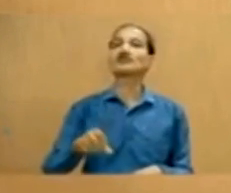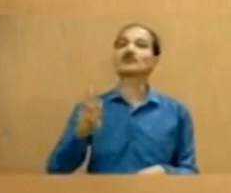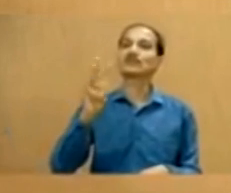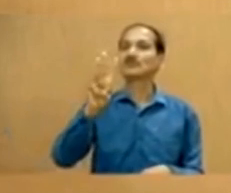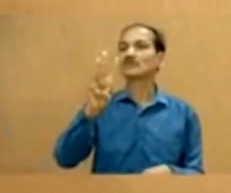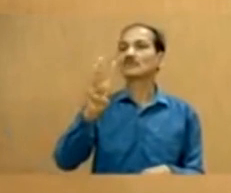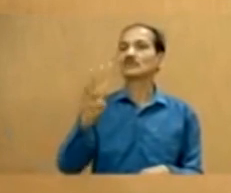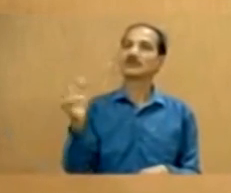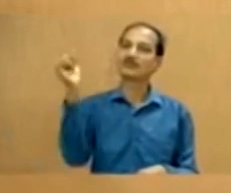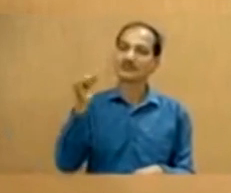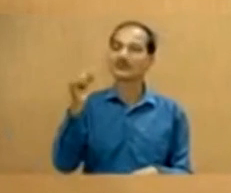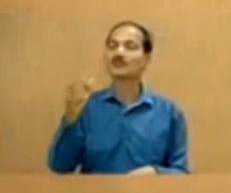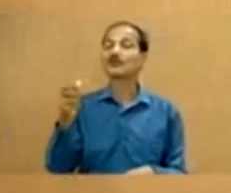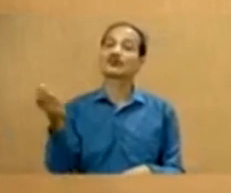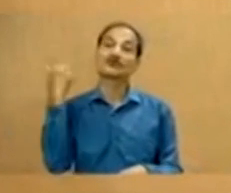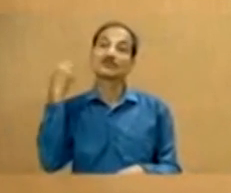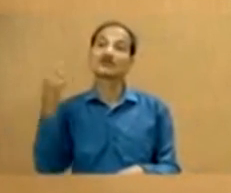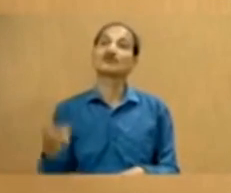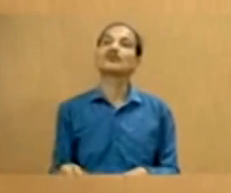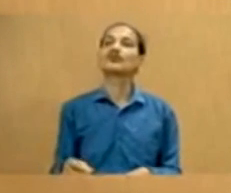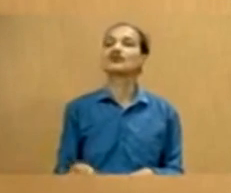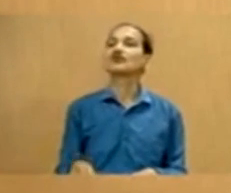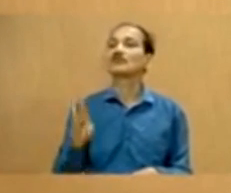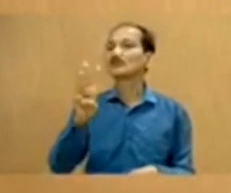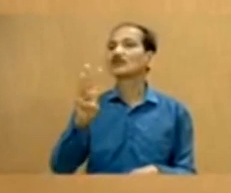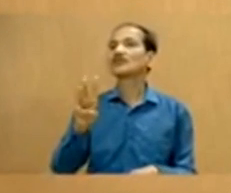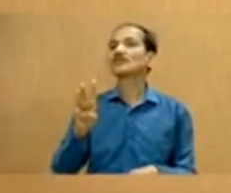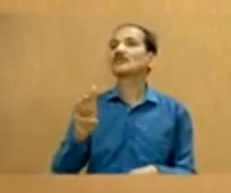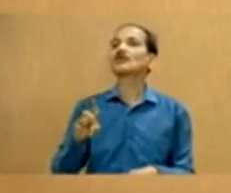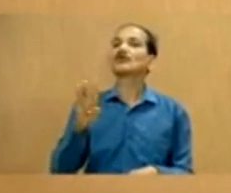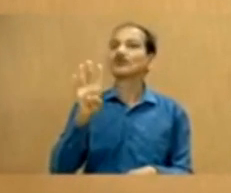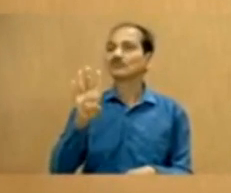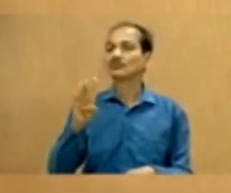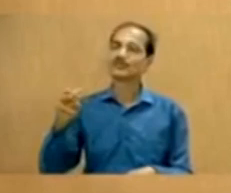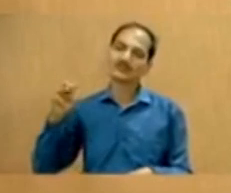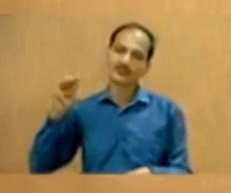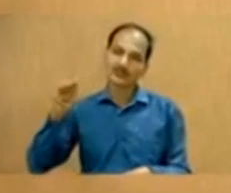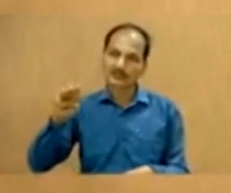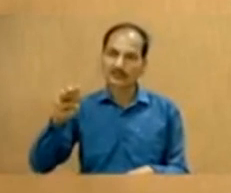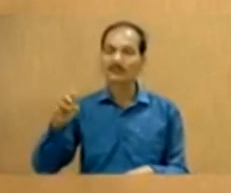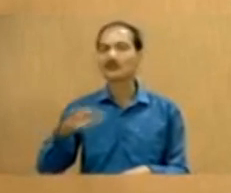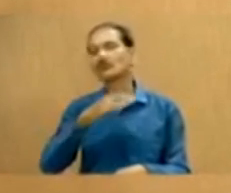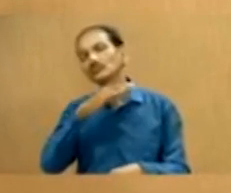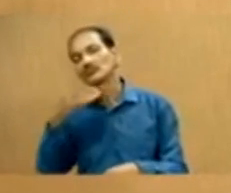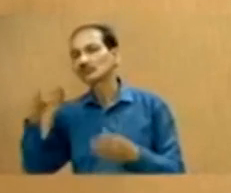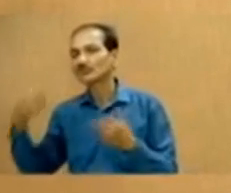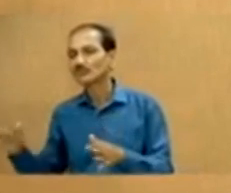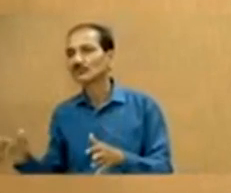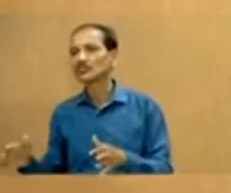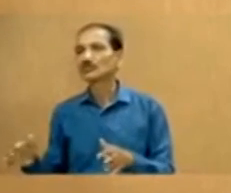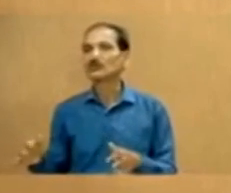ଗତକାଲି 34,000 ଲୋକ ମୃତ୍ୟୁବରଣ କରିଥିଲେ, ଆଜି 24 ଘଣ୍ଟା ପରେ ସେ